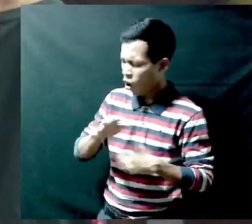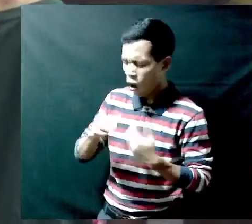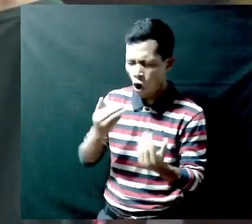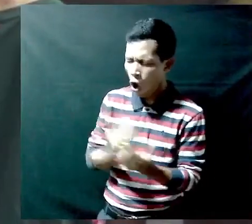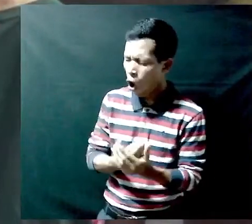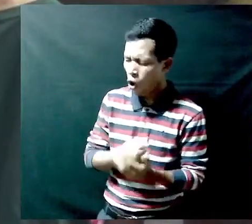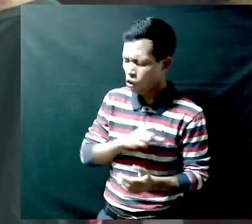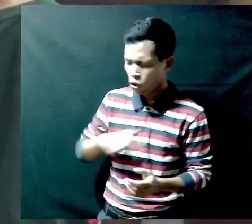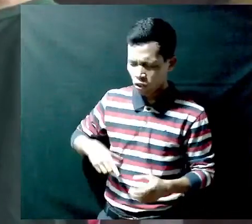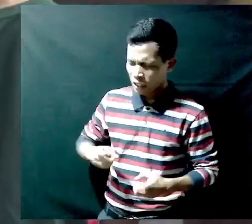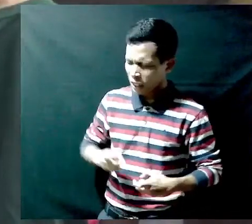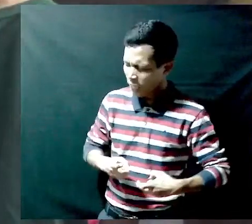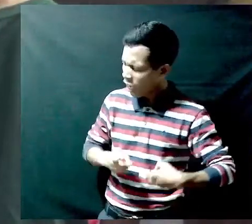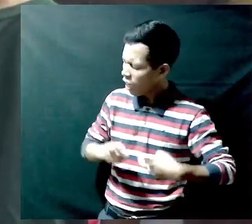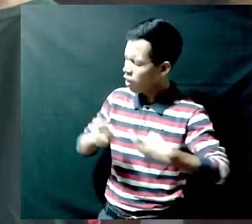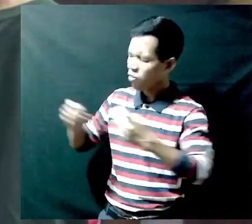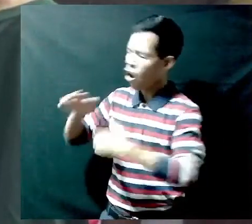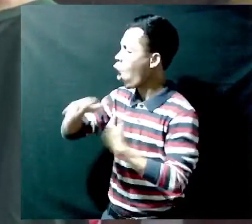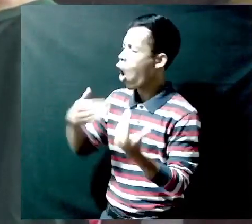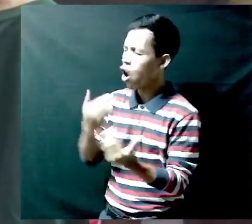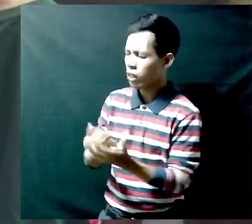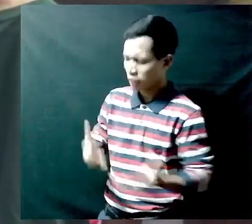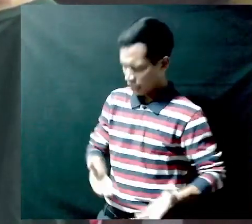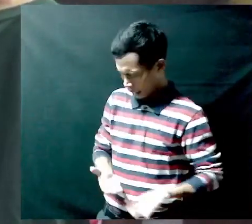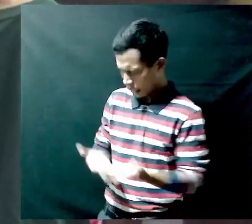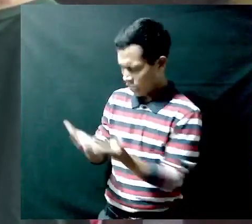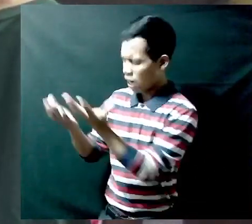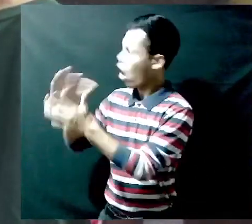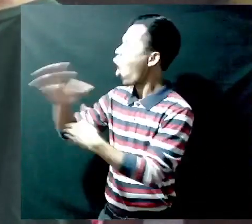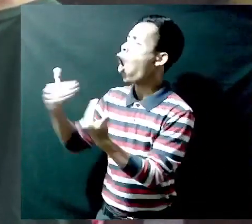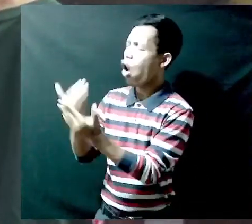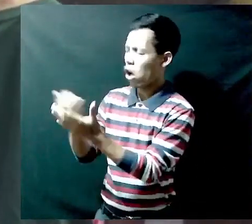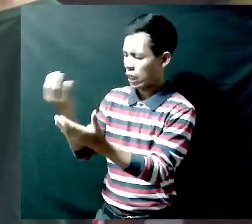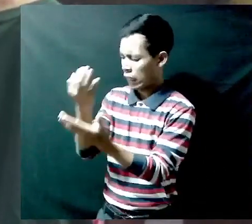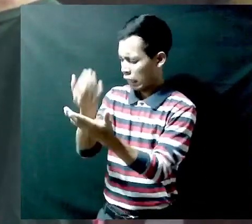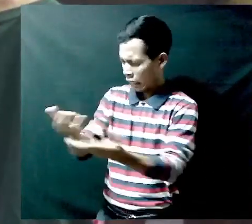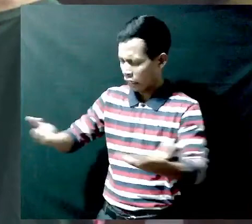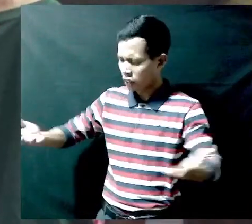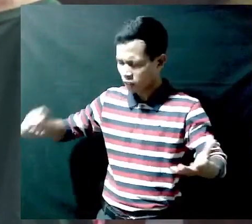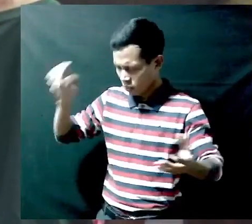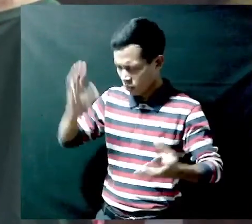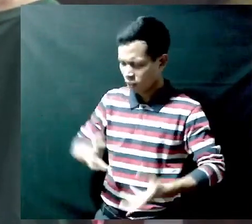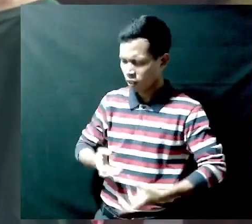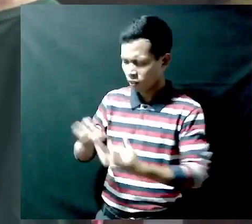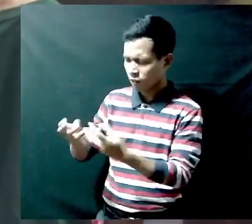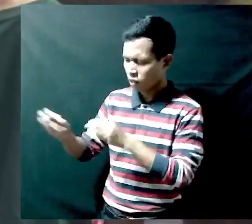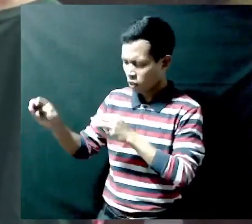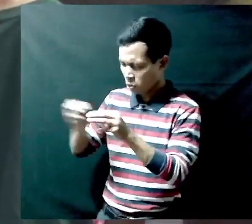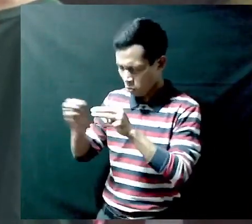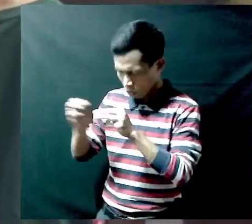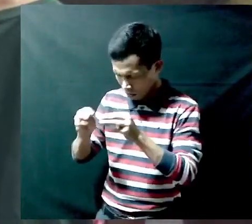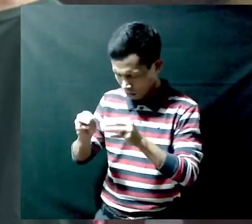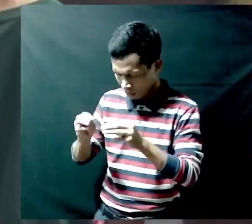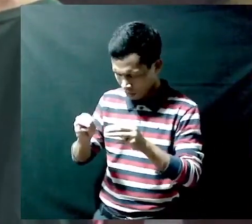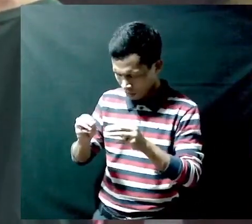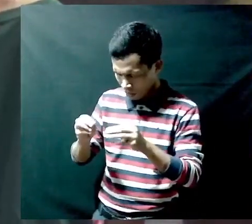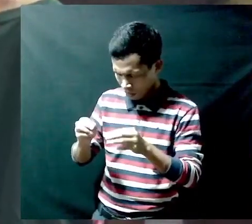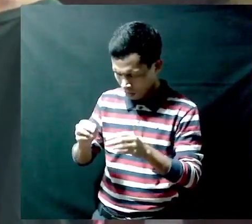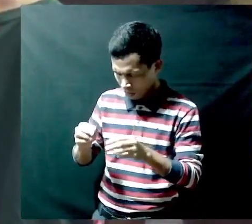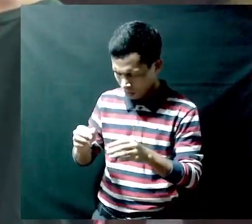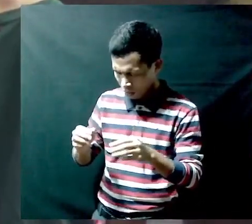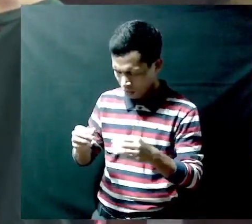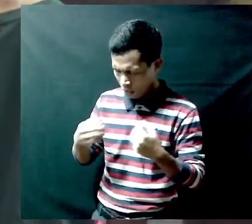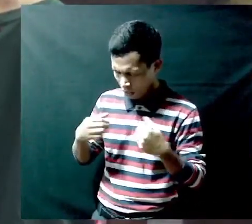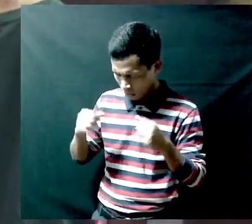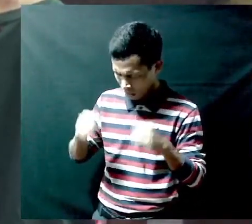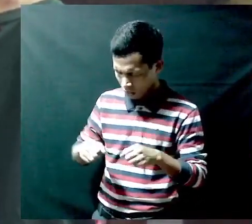everything to you, Lord, para maging pag-aari mo na ang lahat ng bagay. Lord, just move mightily in our midst. Tawagin po